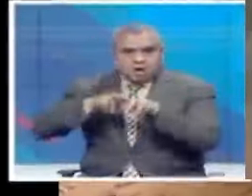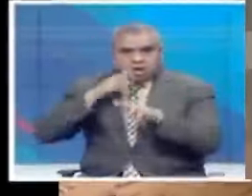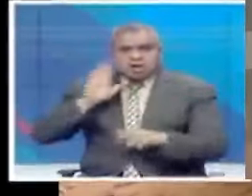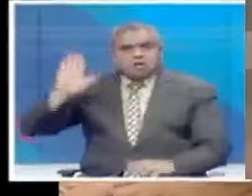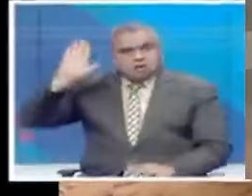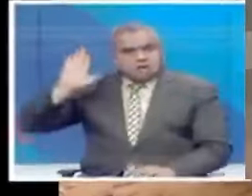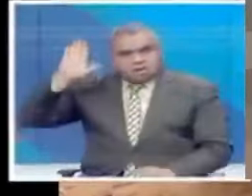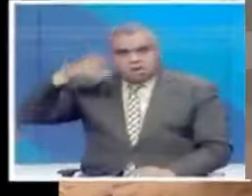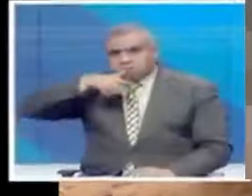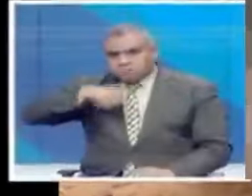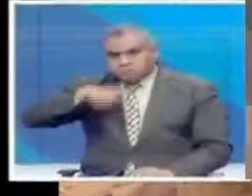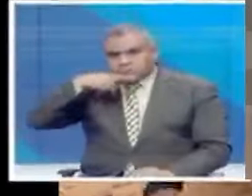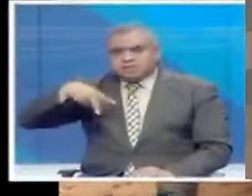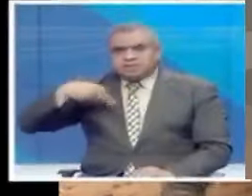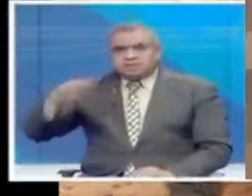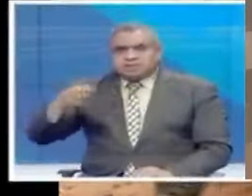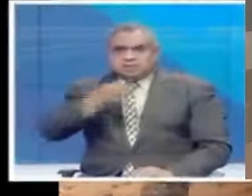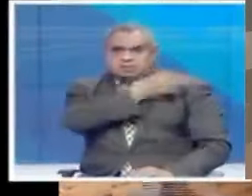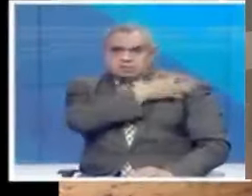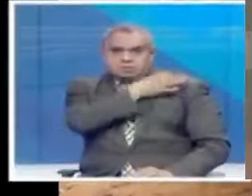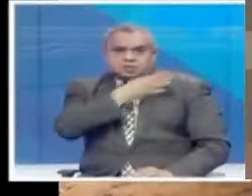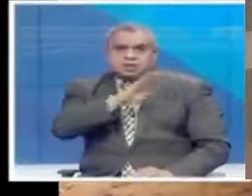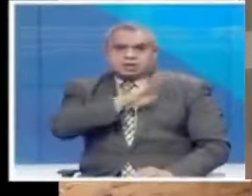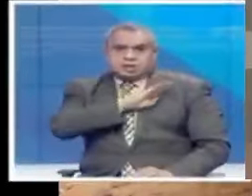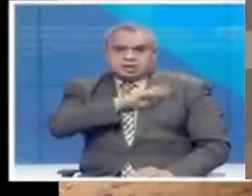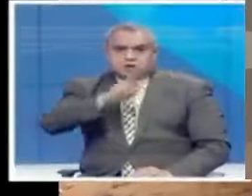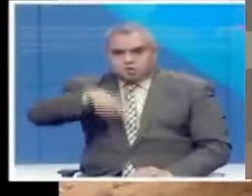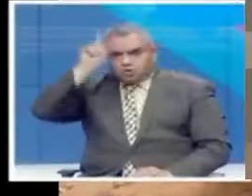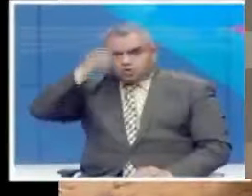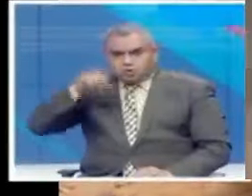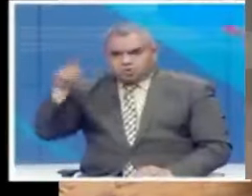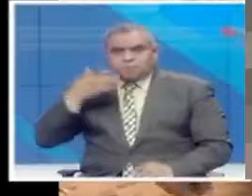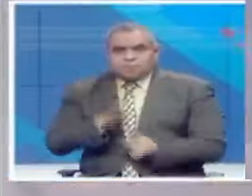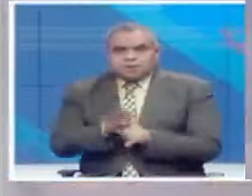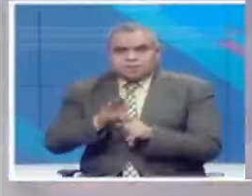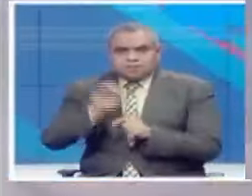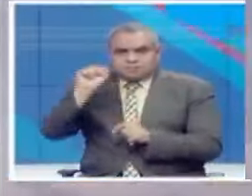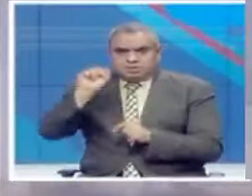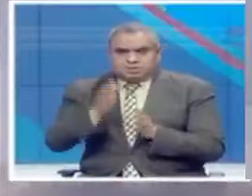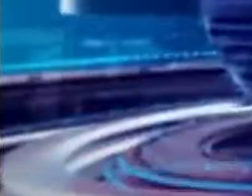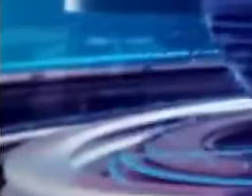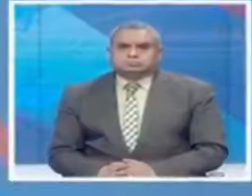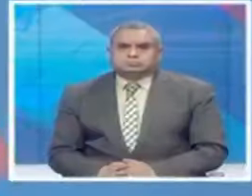بإصابة 38 ضابطا وجنديا اليوم.